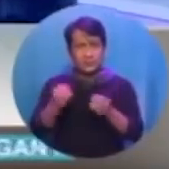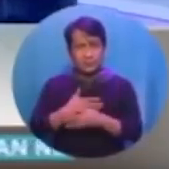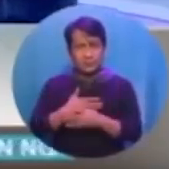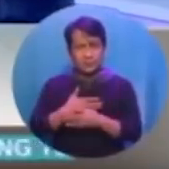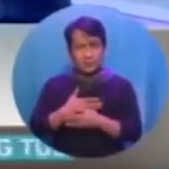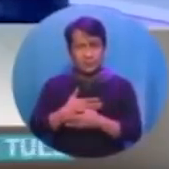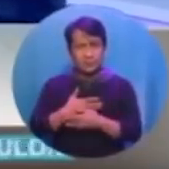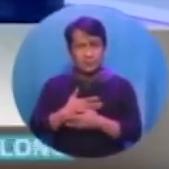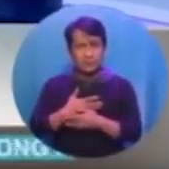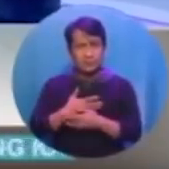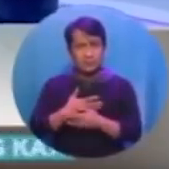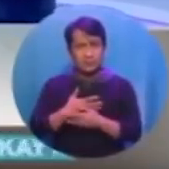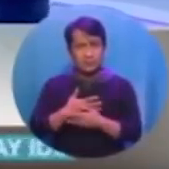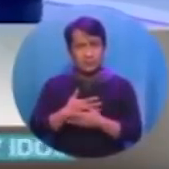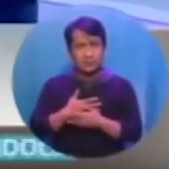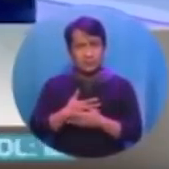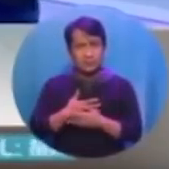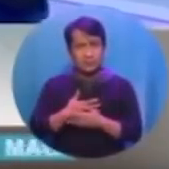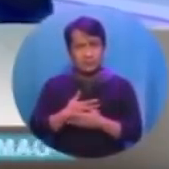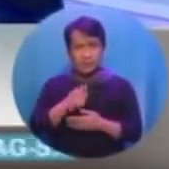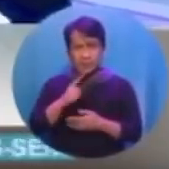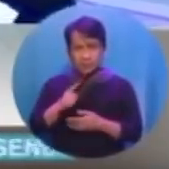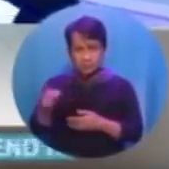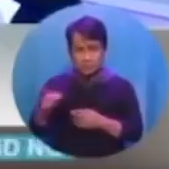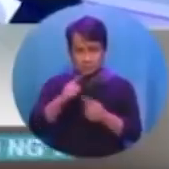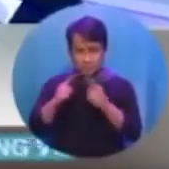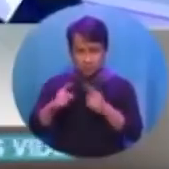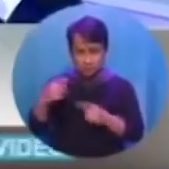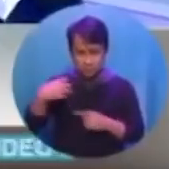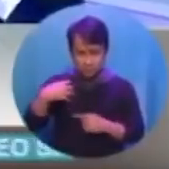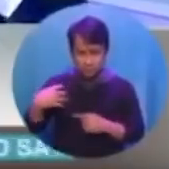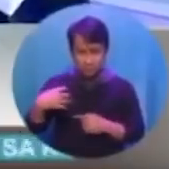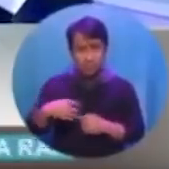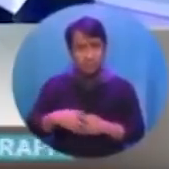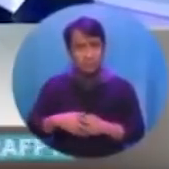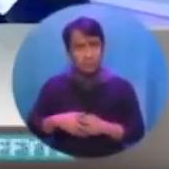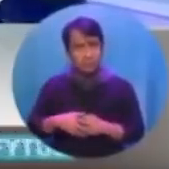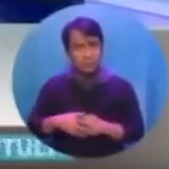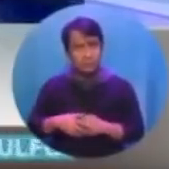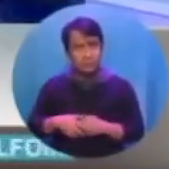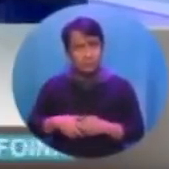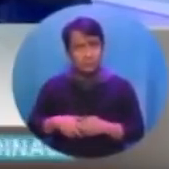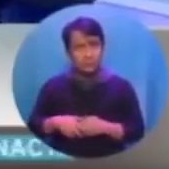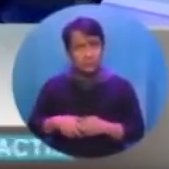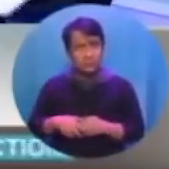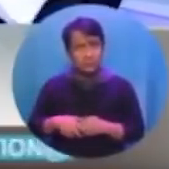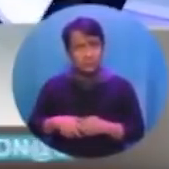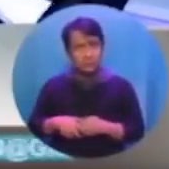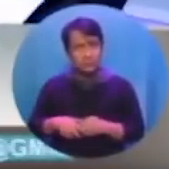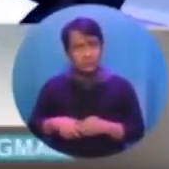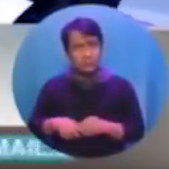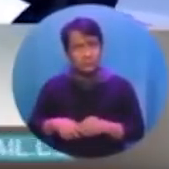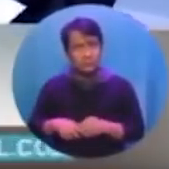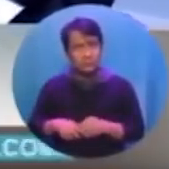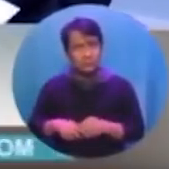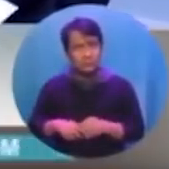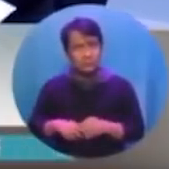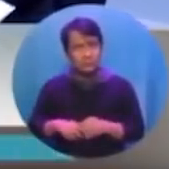Okay, naunawan ko yan, ma'am. Pero, ma'am, kayo ba'y kinausap na ng mga pulis? May mga pulis na ubang kumausap sa inyo.